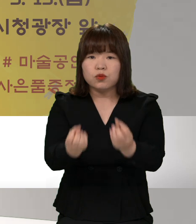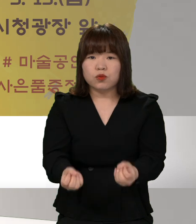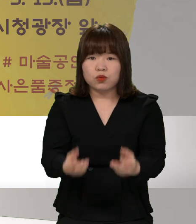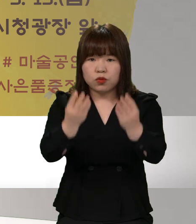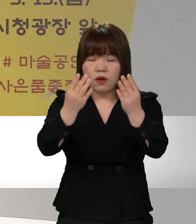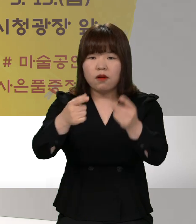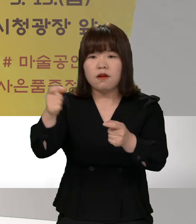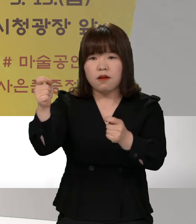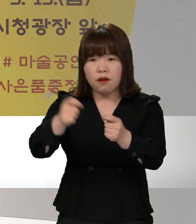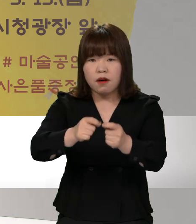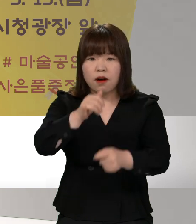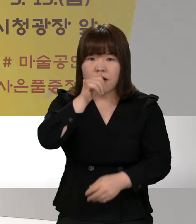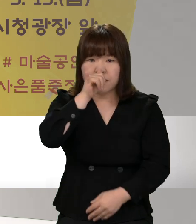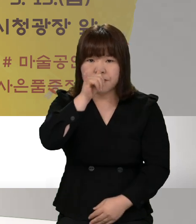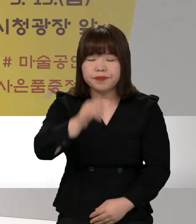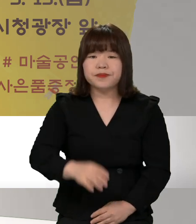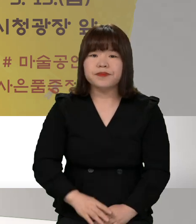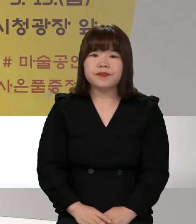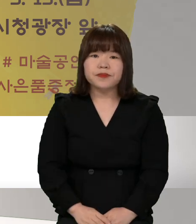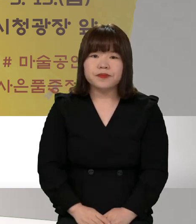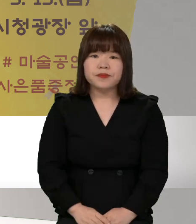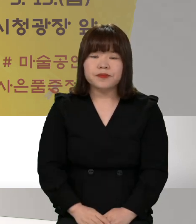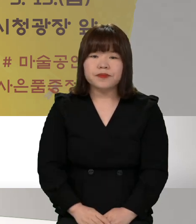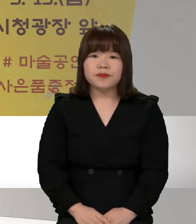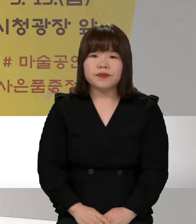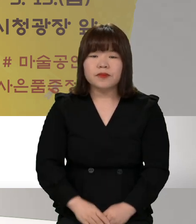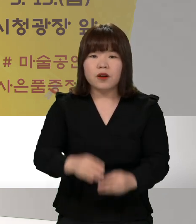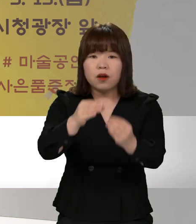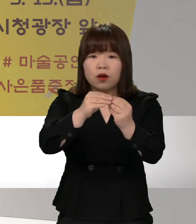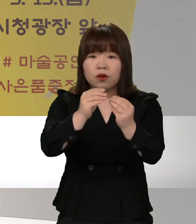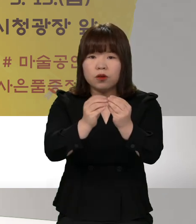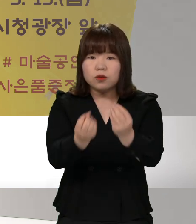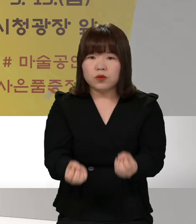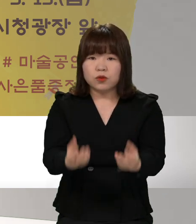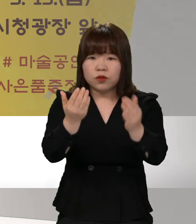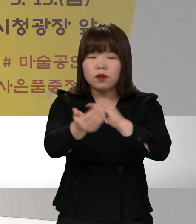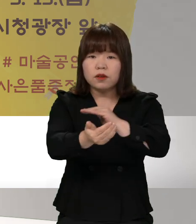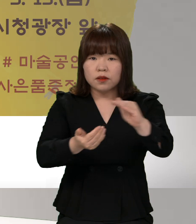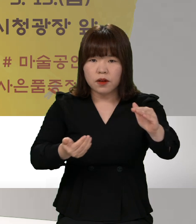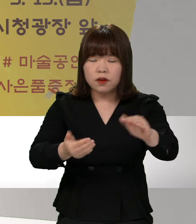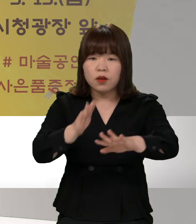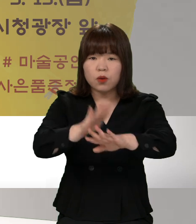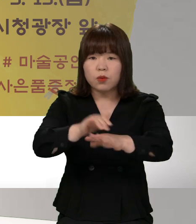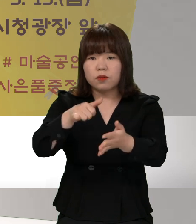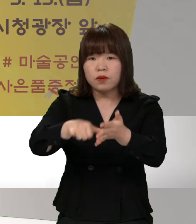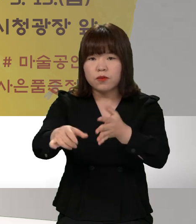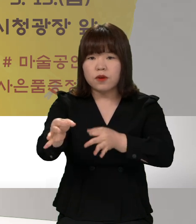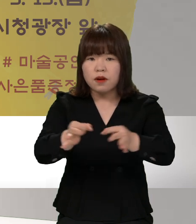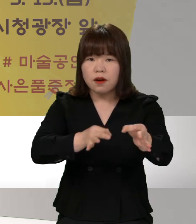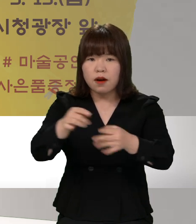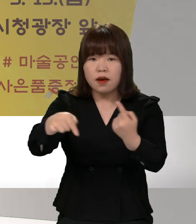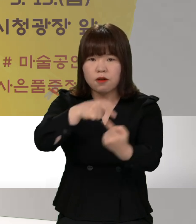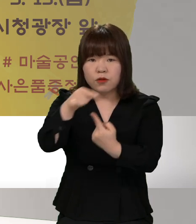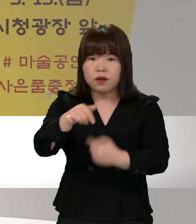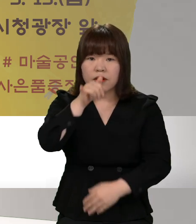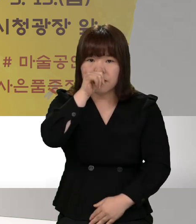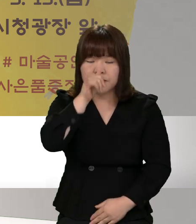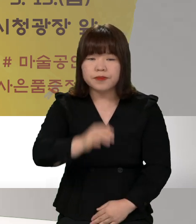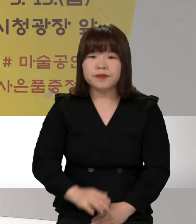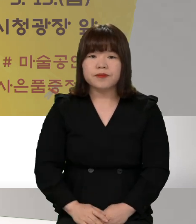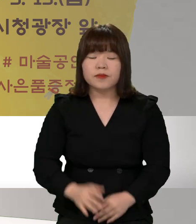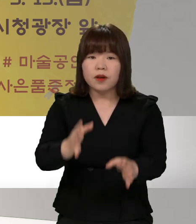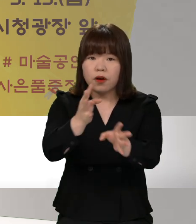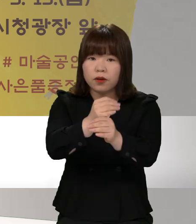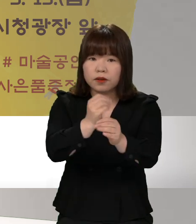어느새 민족 대명절 추석을 바로 앞두고 있는데요 포항시는 추석 마이 직거래 장터를 열고 여러분을 기다립니다